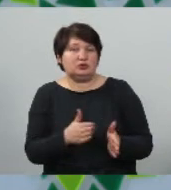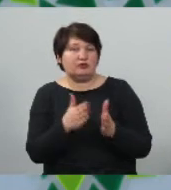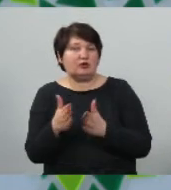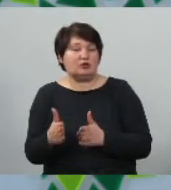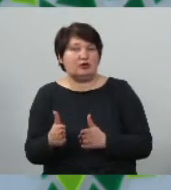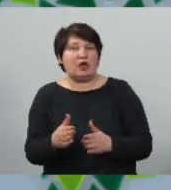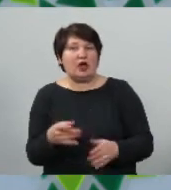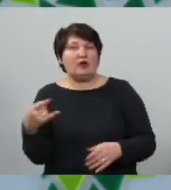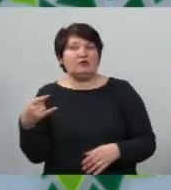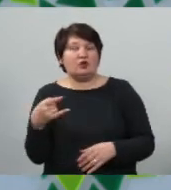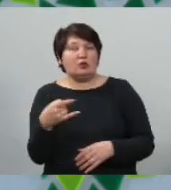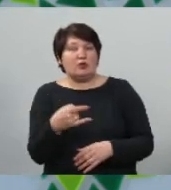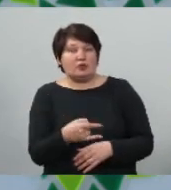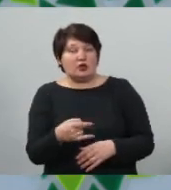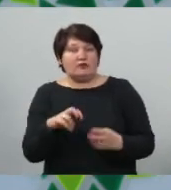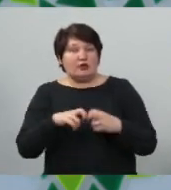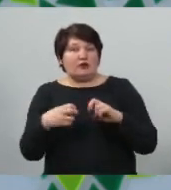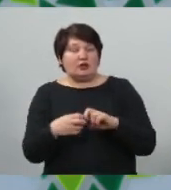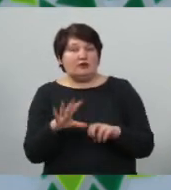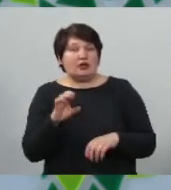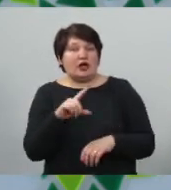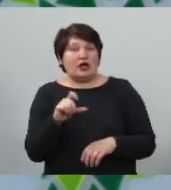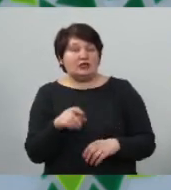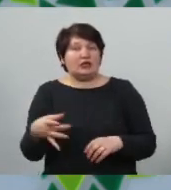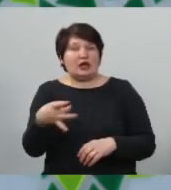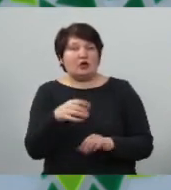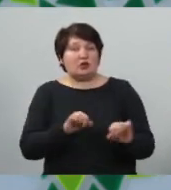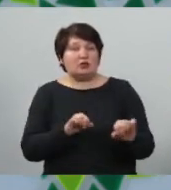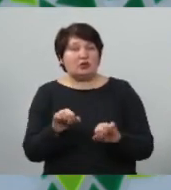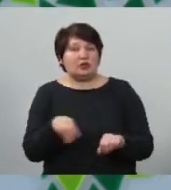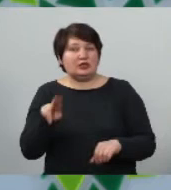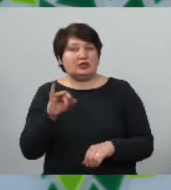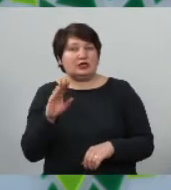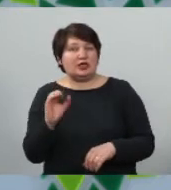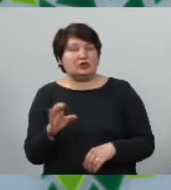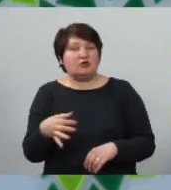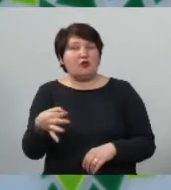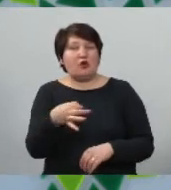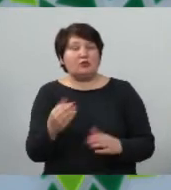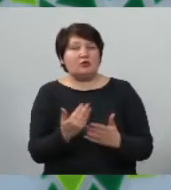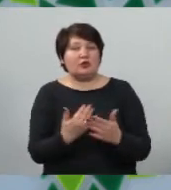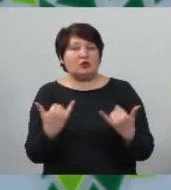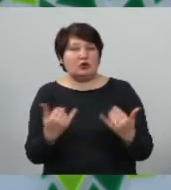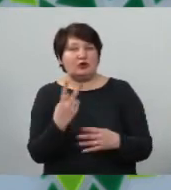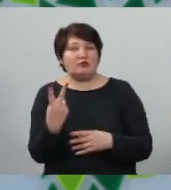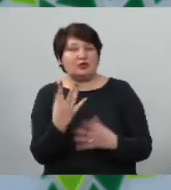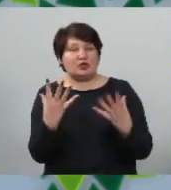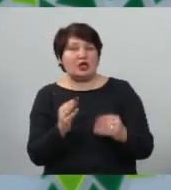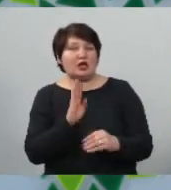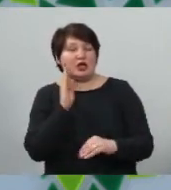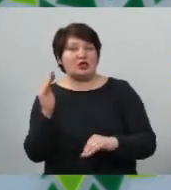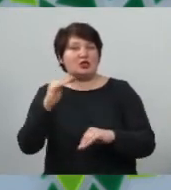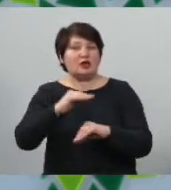Автомобілі Долинського відділення Івано-Франківськ ГАЗу та районного управління ДСНС в області відсьогодні двічі на день, вранці та